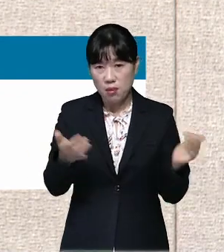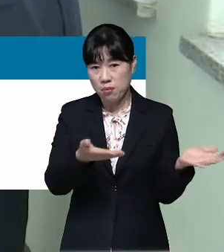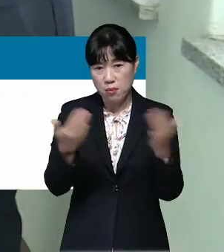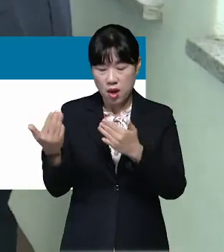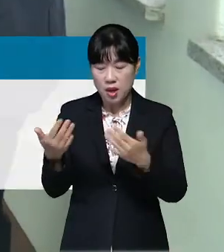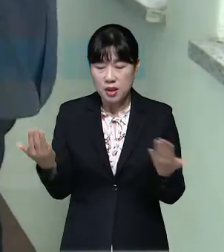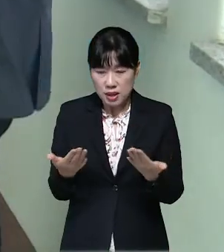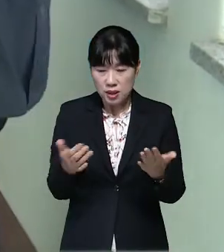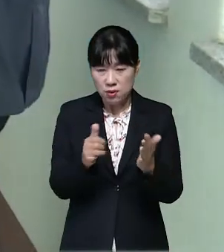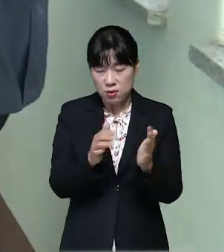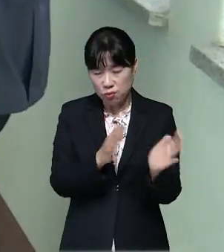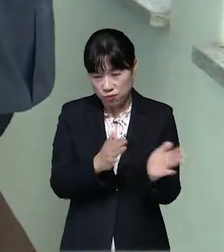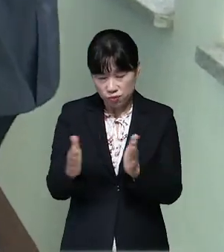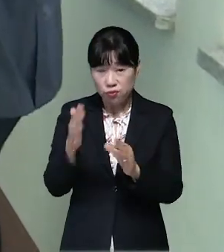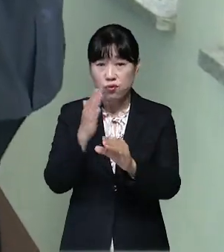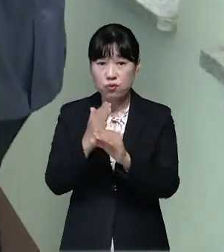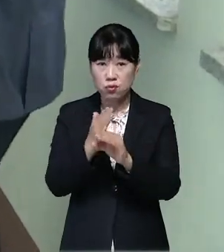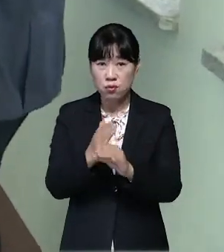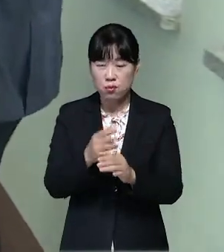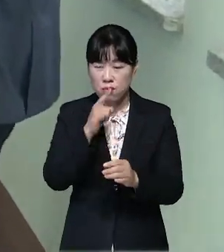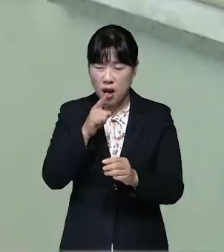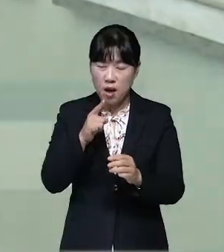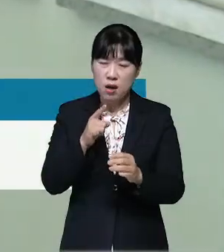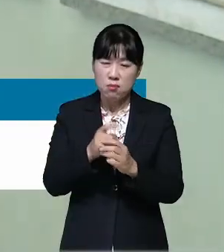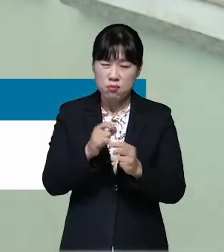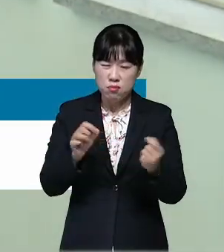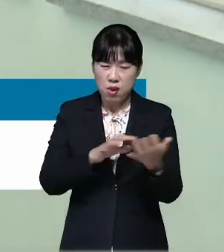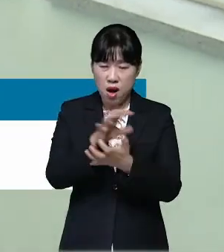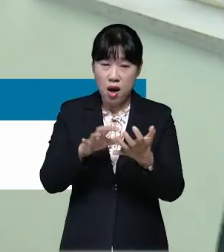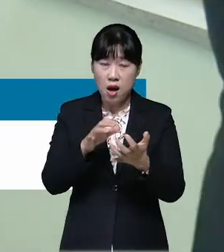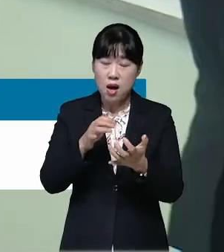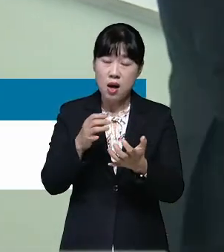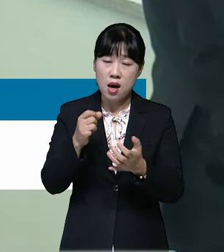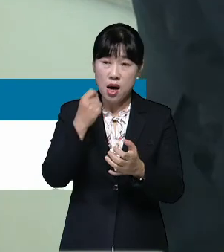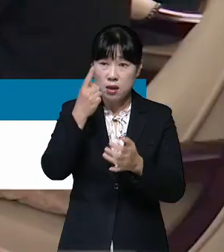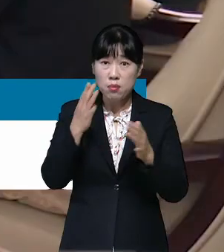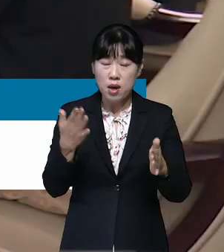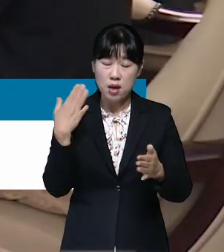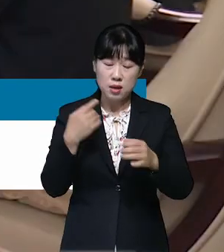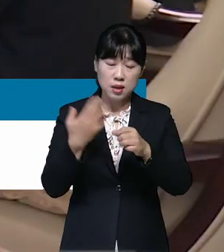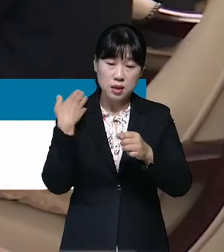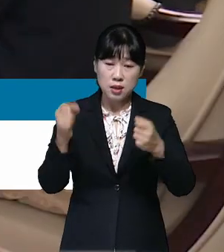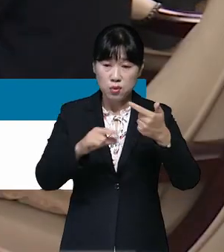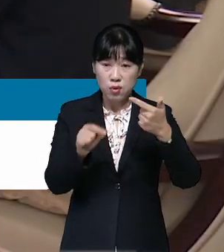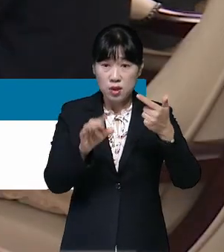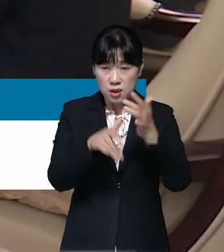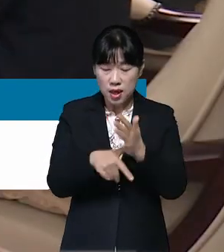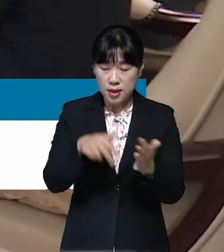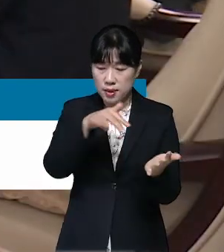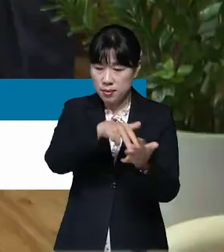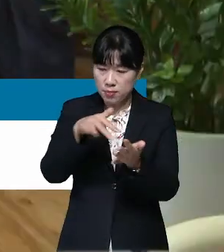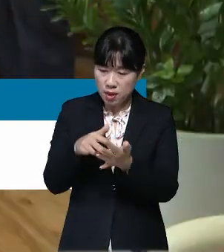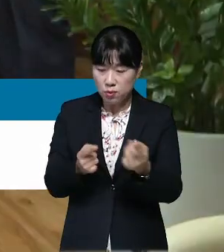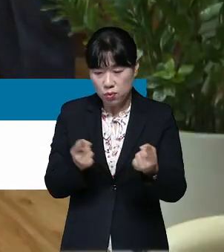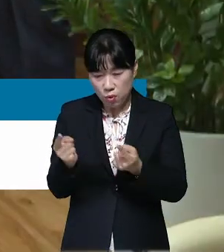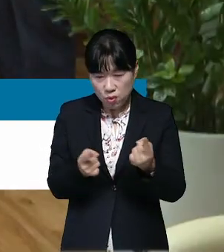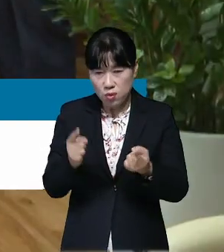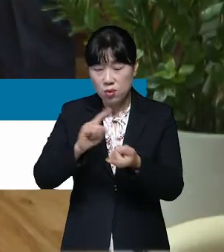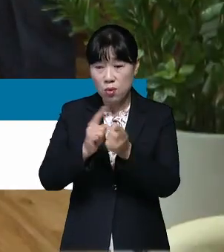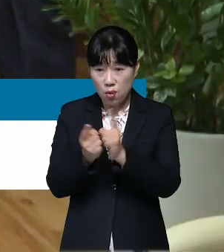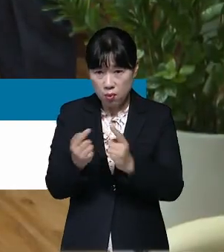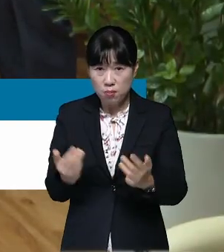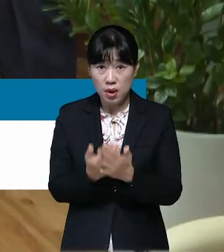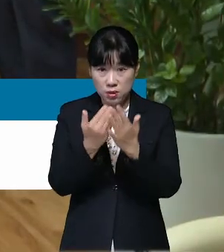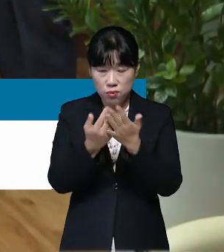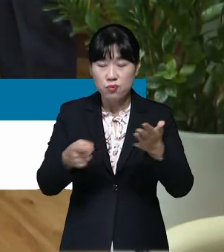있습니다. 논란 한 달 만인 지난 6월 양측은 수차례 의견을 조율하고 상생의 길을 찾기로 하면서